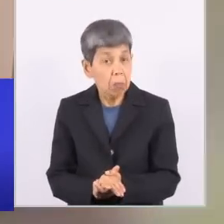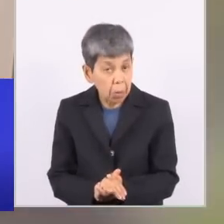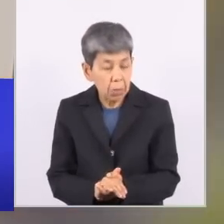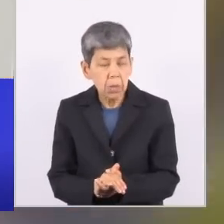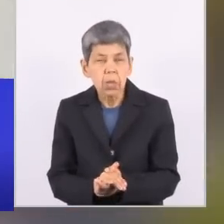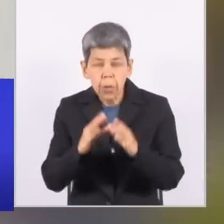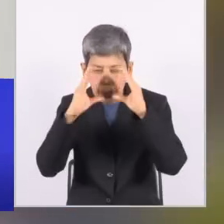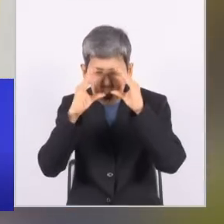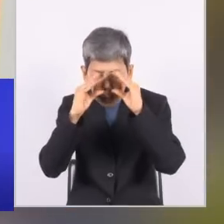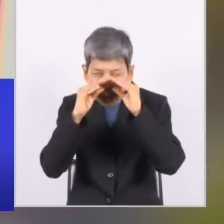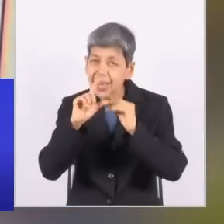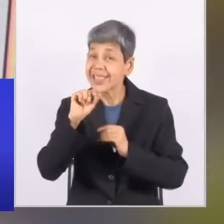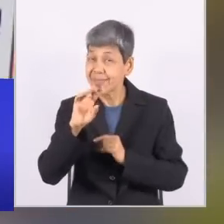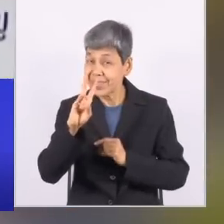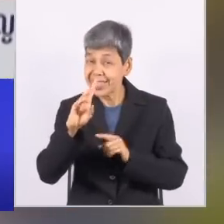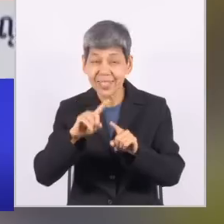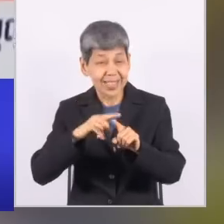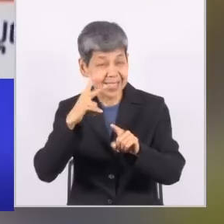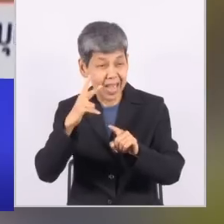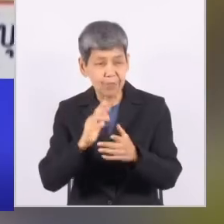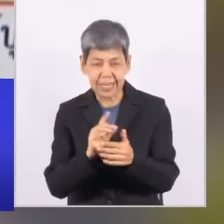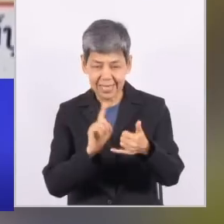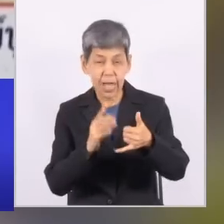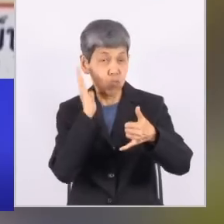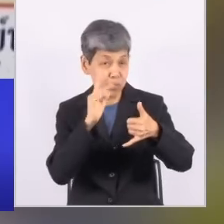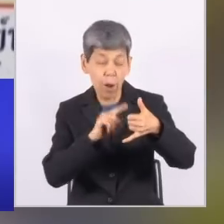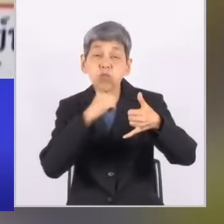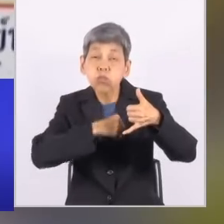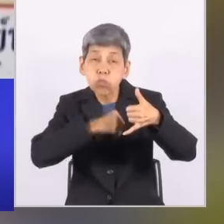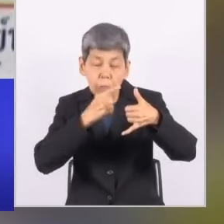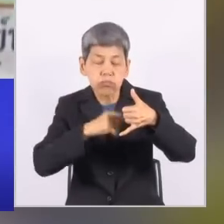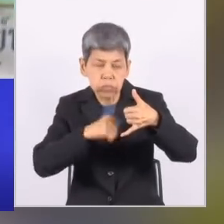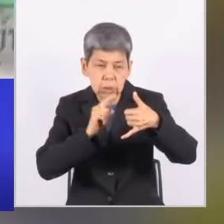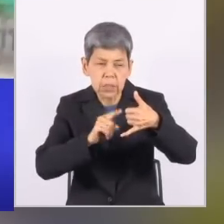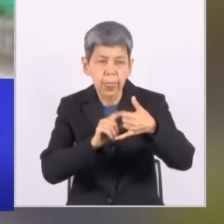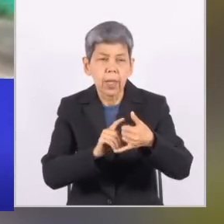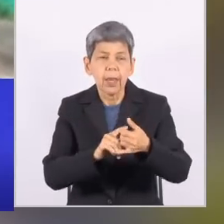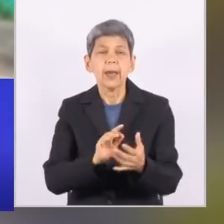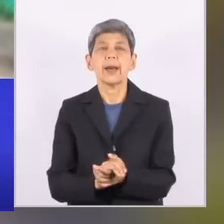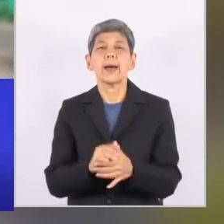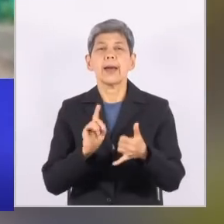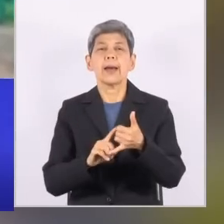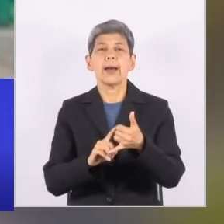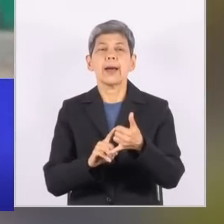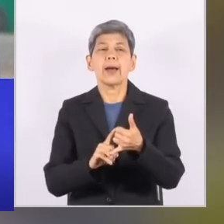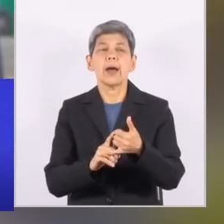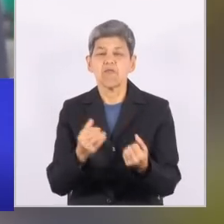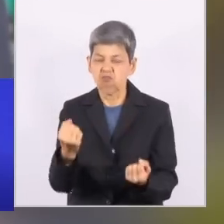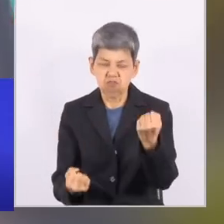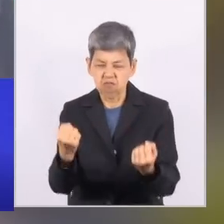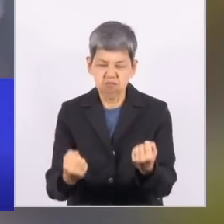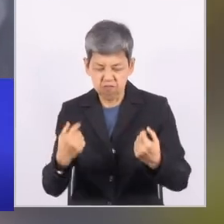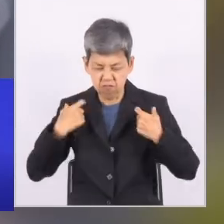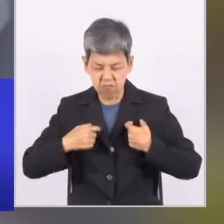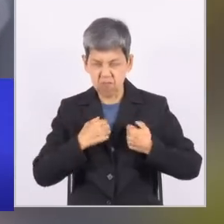ช่วงดึกของวันที่ 27มีนาคมคุณยายกีหรือนางราตรีร่มไทรผู้เปิดตำนานหญิงแกร่งโดย